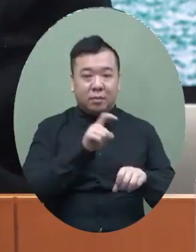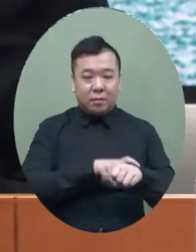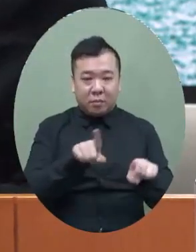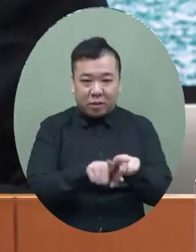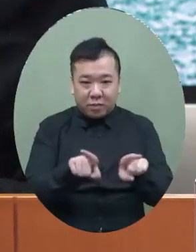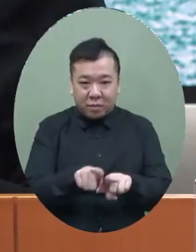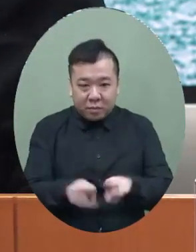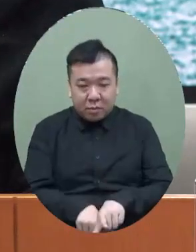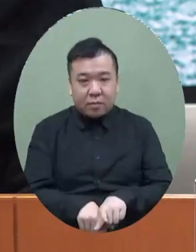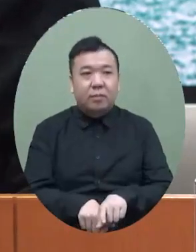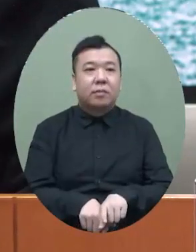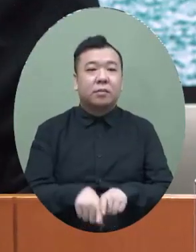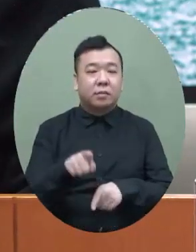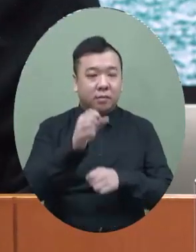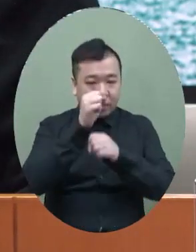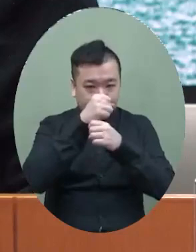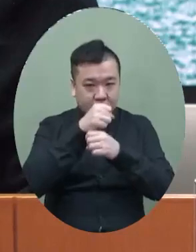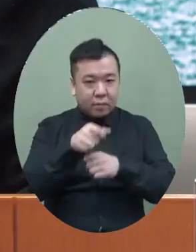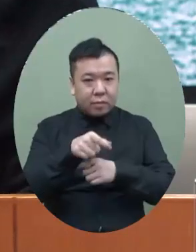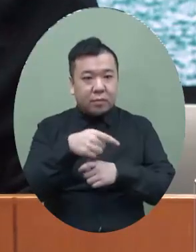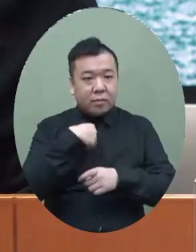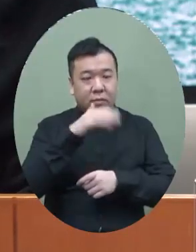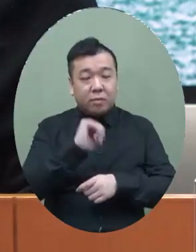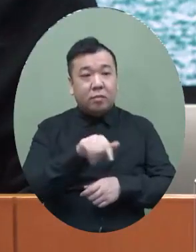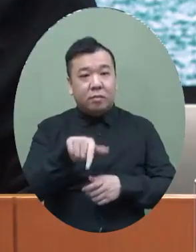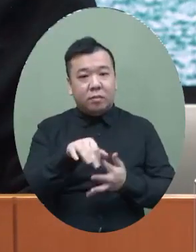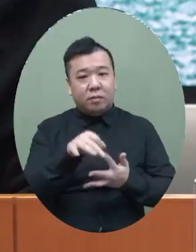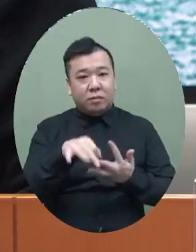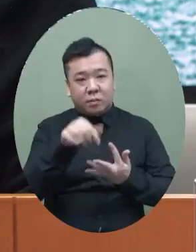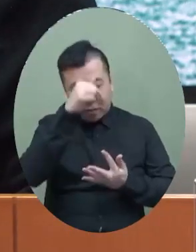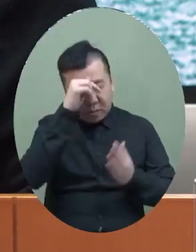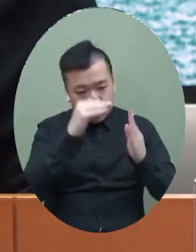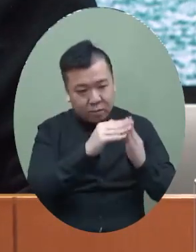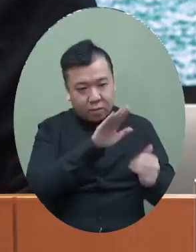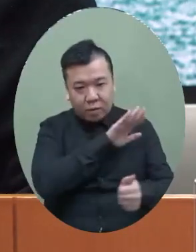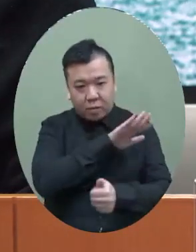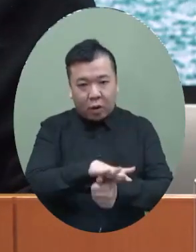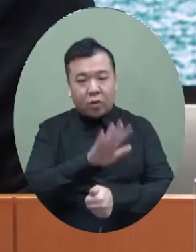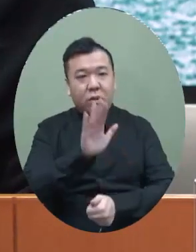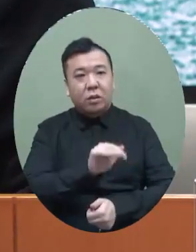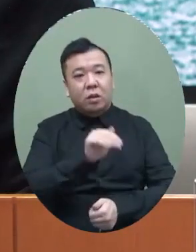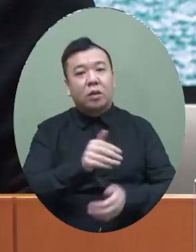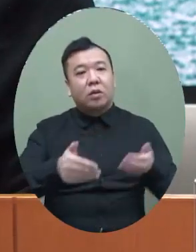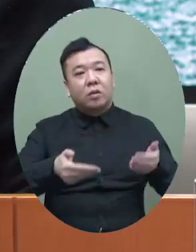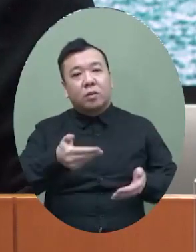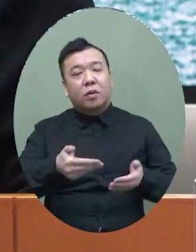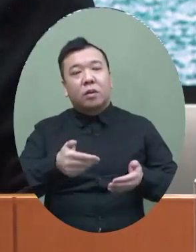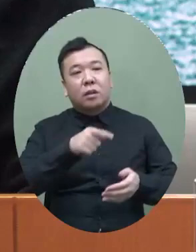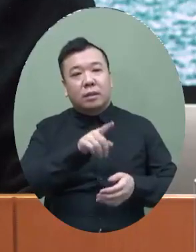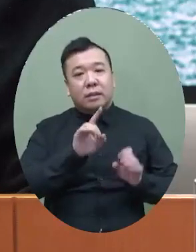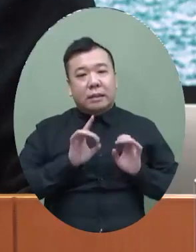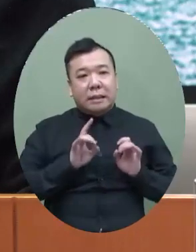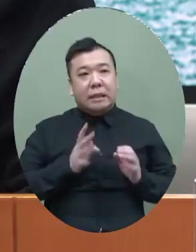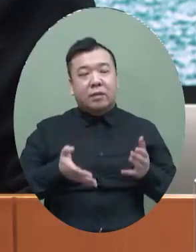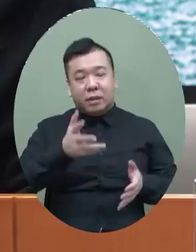翻嚟接受嗰個嘅測試咧，佢哋都可以選擇係即係醫院幫佢安排啦，又或者咧佢可以選擇去私家或